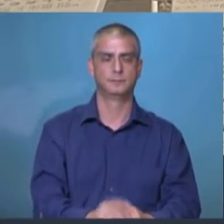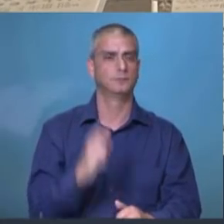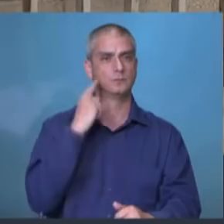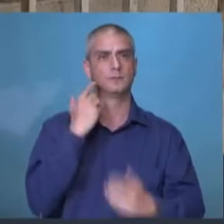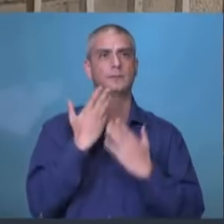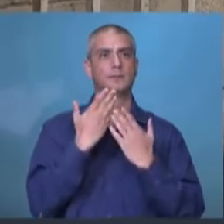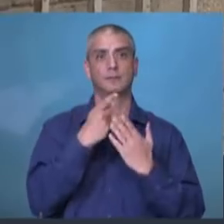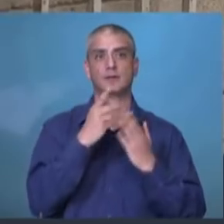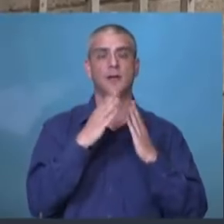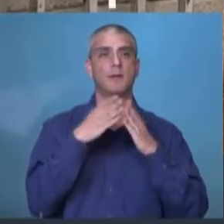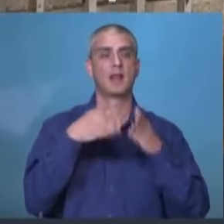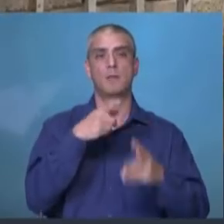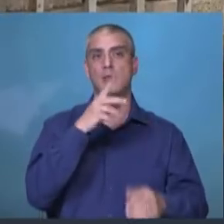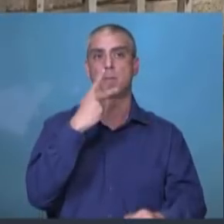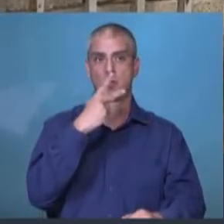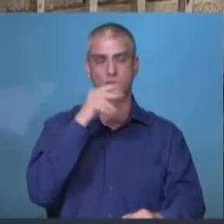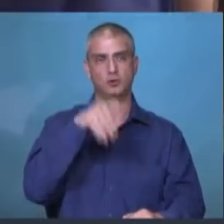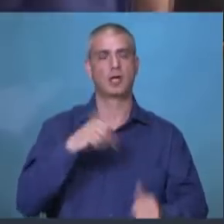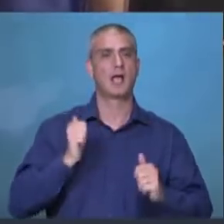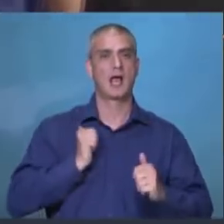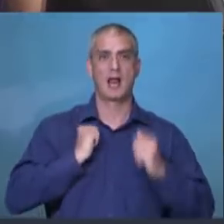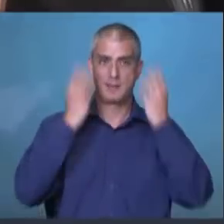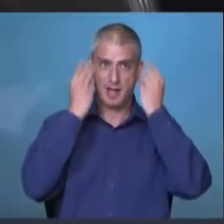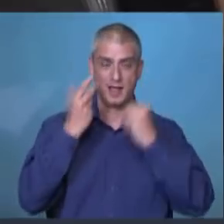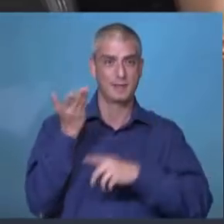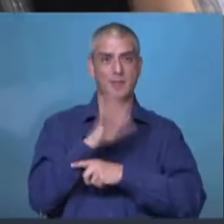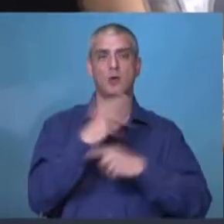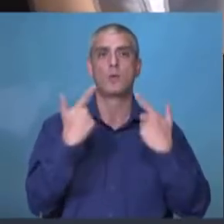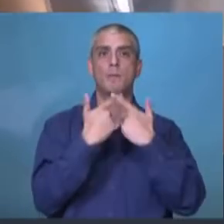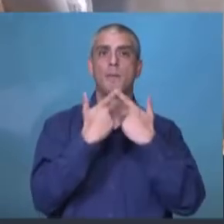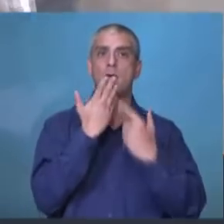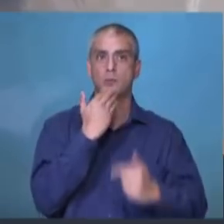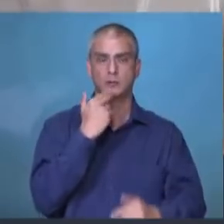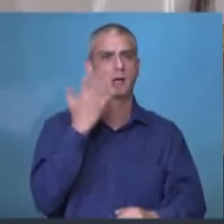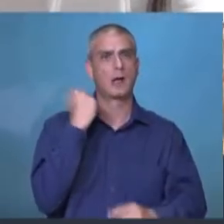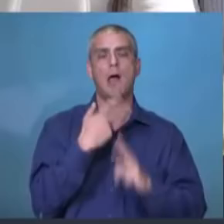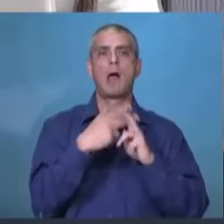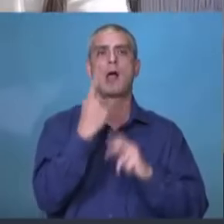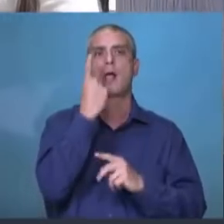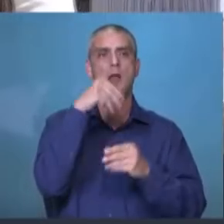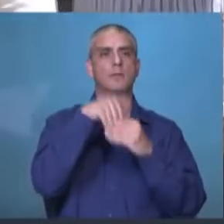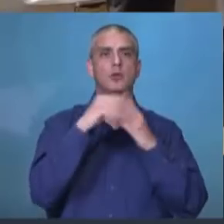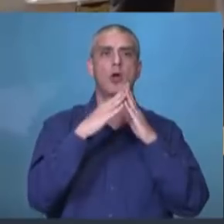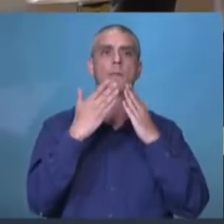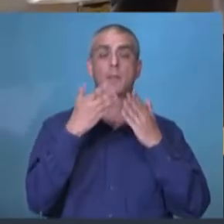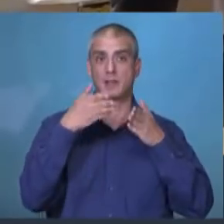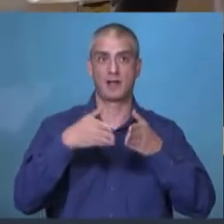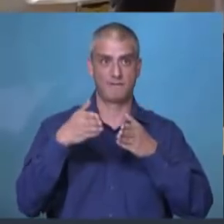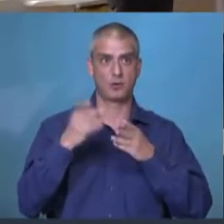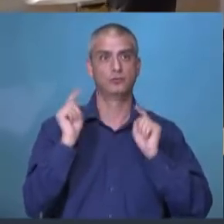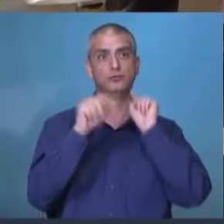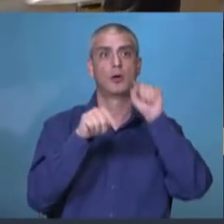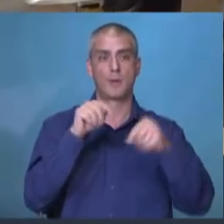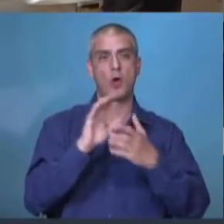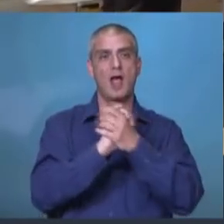בית העלמין פונוביץ', שם קבורים חיילים חרדים שנפלו במלחמות ישראל, היה רק אחד מאותם בתי העלמין שעליהם הגיעו